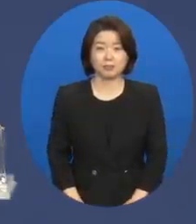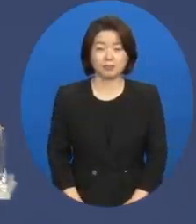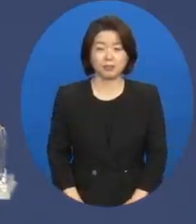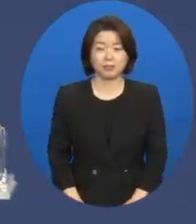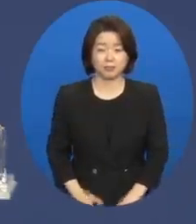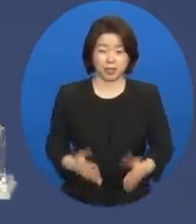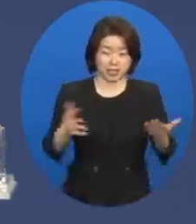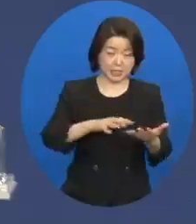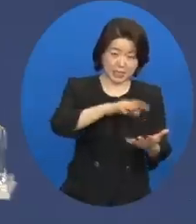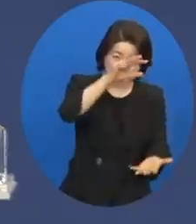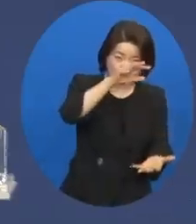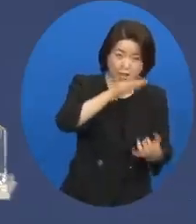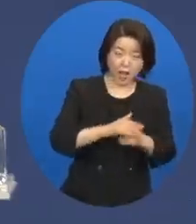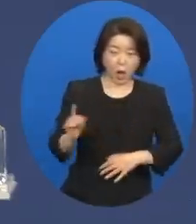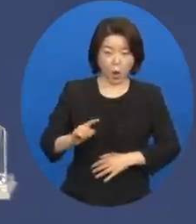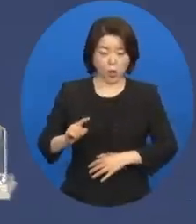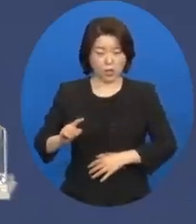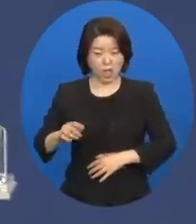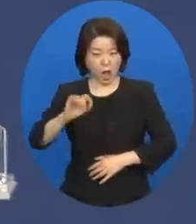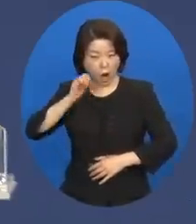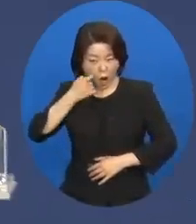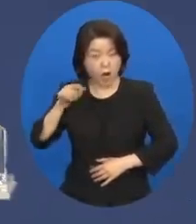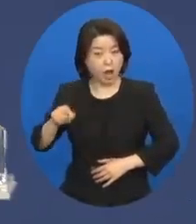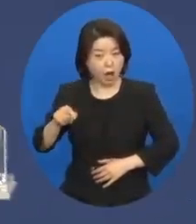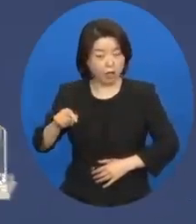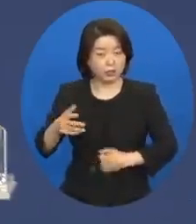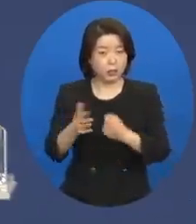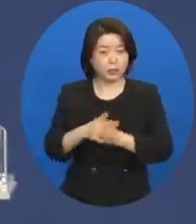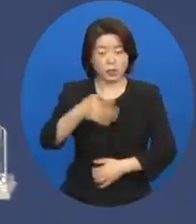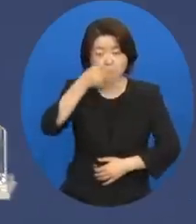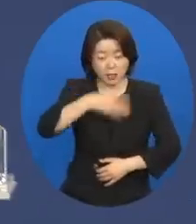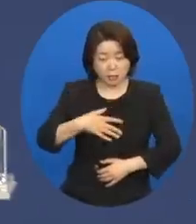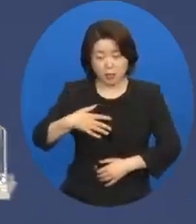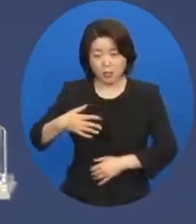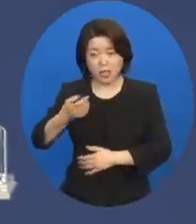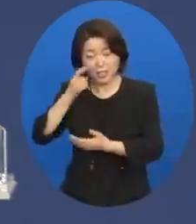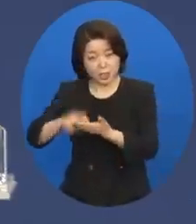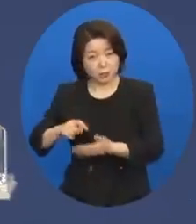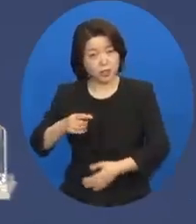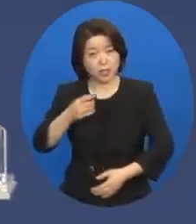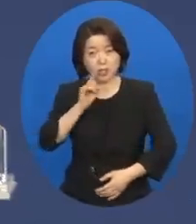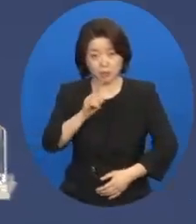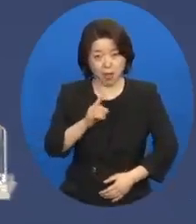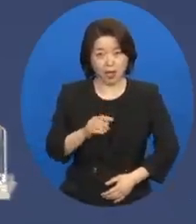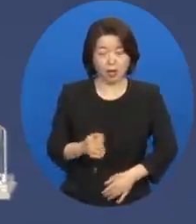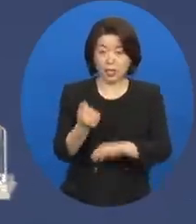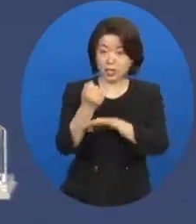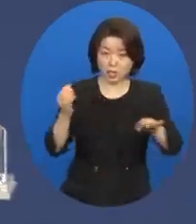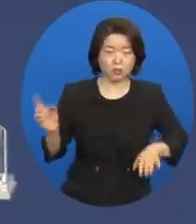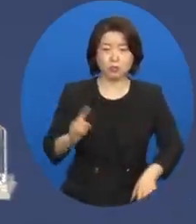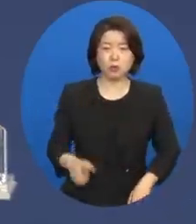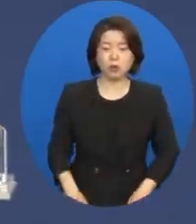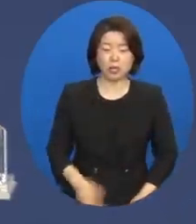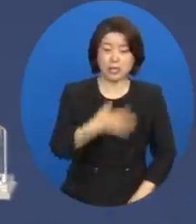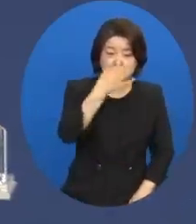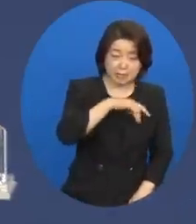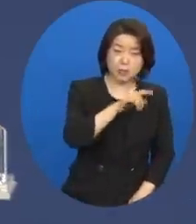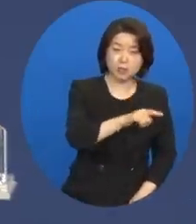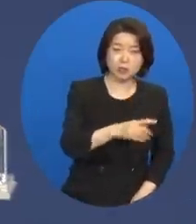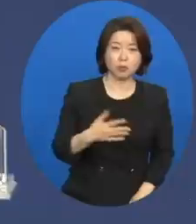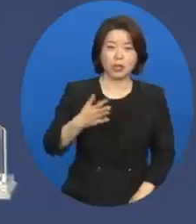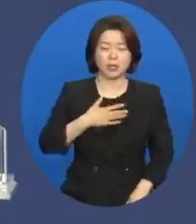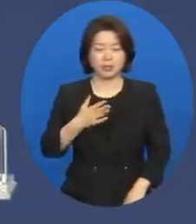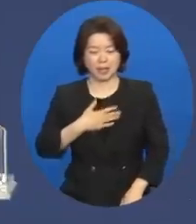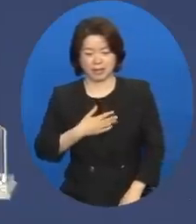일의 양이나 어떤 질이나 이런 것 때문에 힘들다, 안 힘들다 안 그래요. 기준 딱 하나예요. 힘든 건 지가